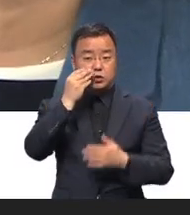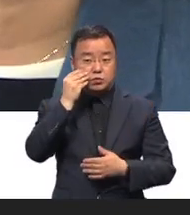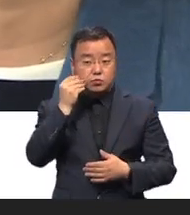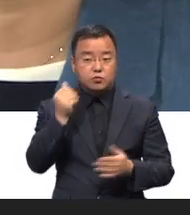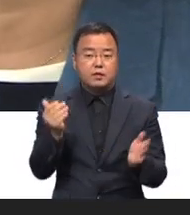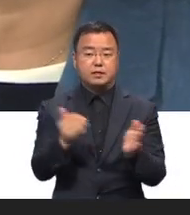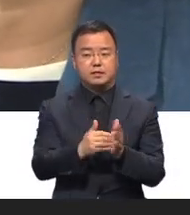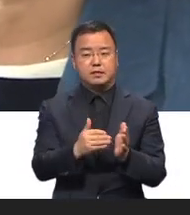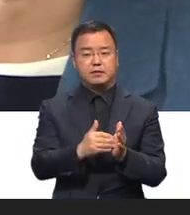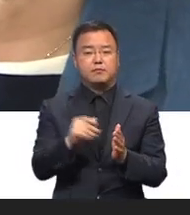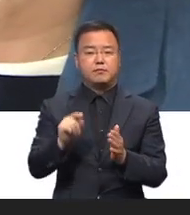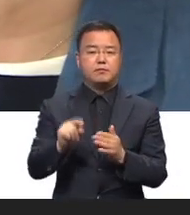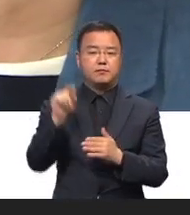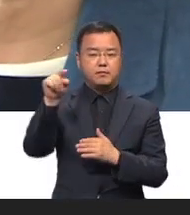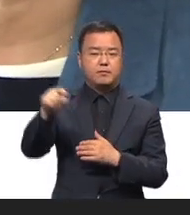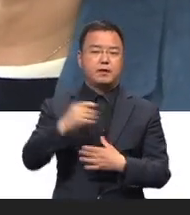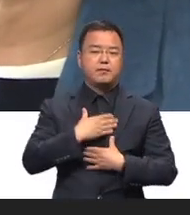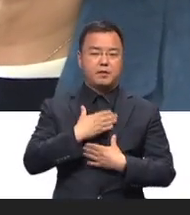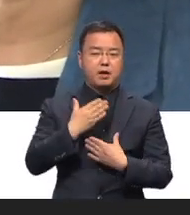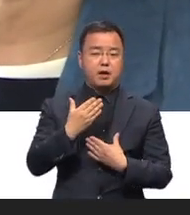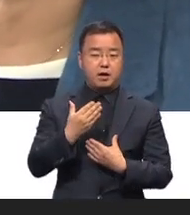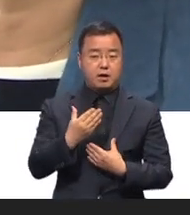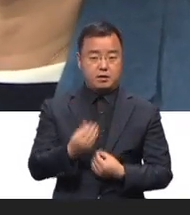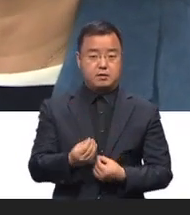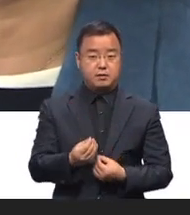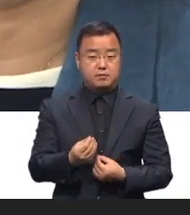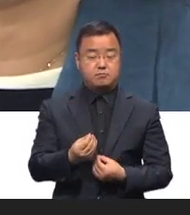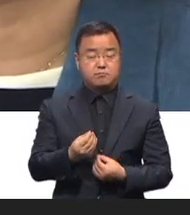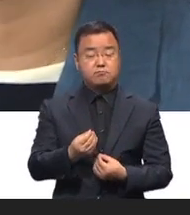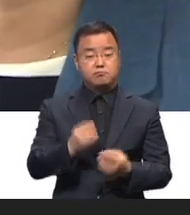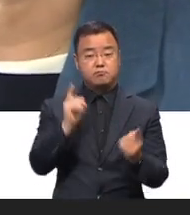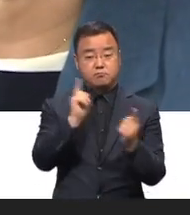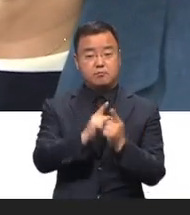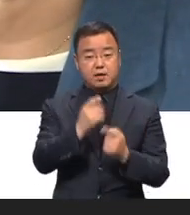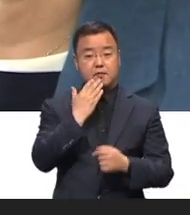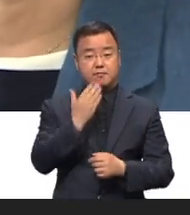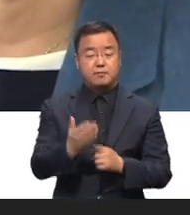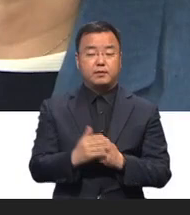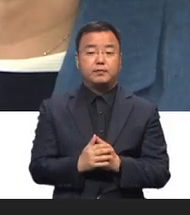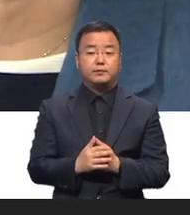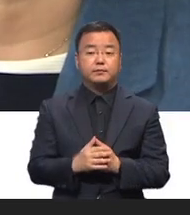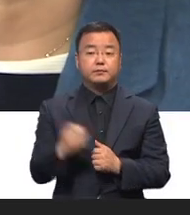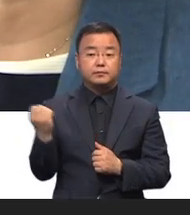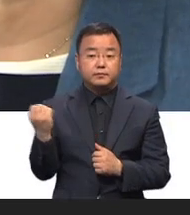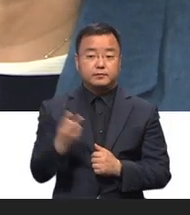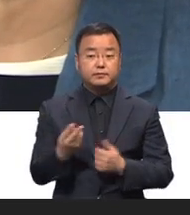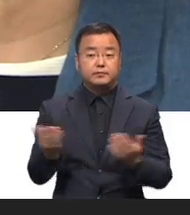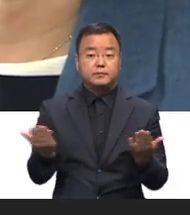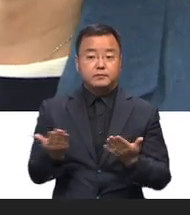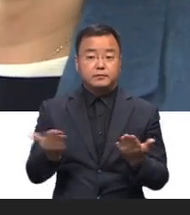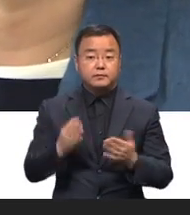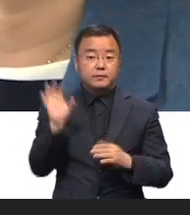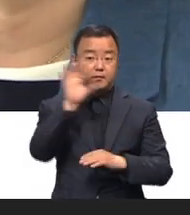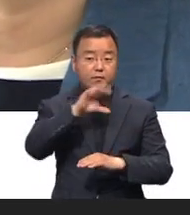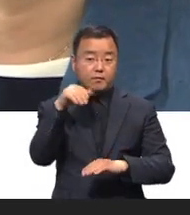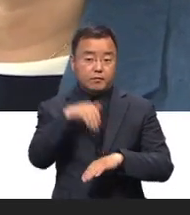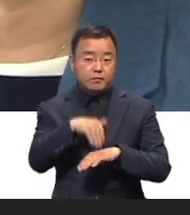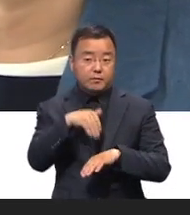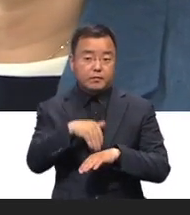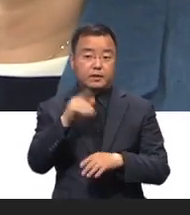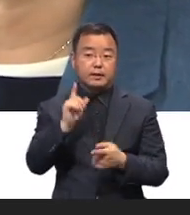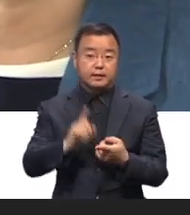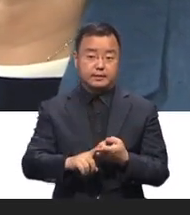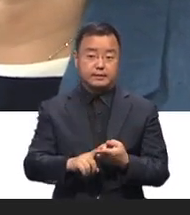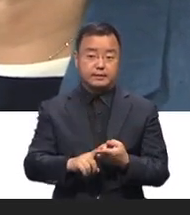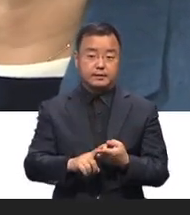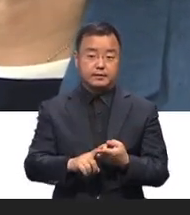때문에 나가서 편하게 접근할 수도 있고, 그다음에 그 직업 훈련에 대해서도